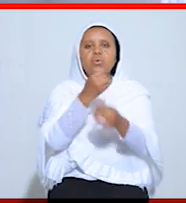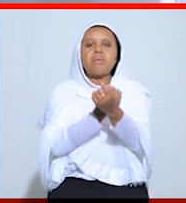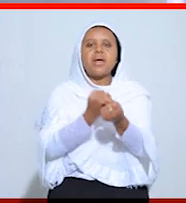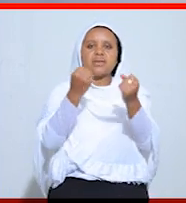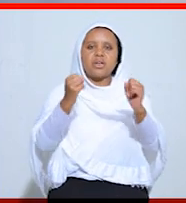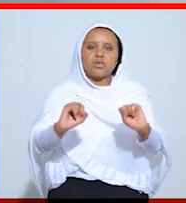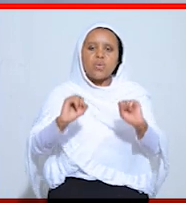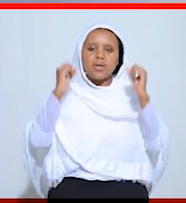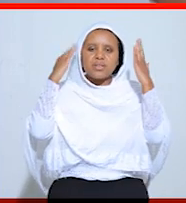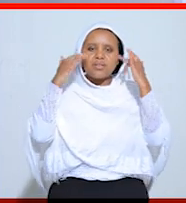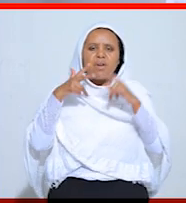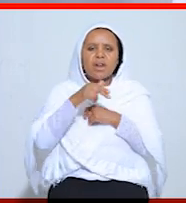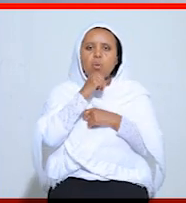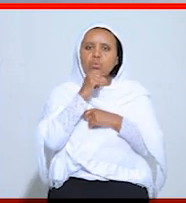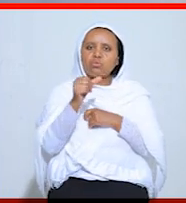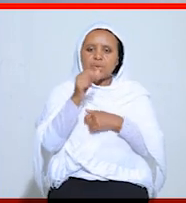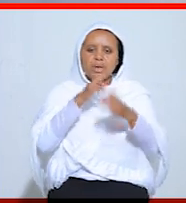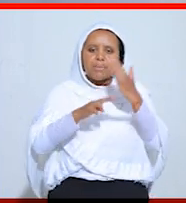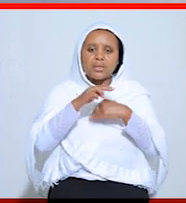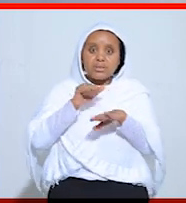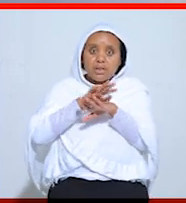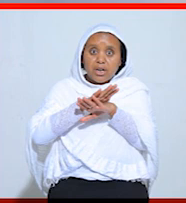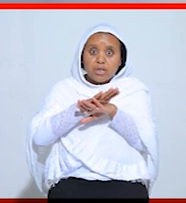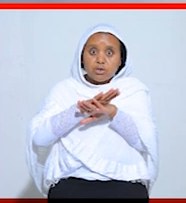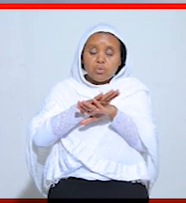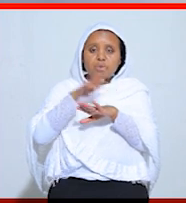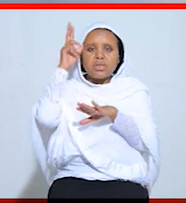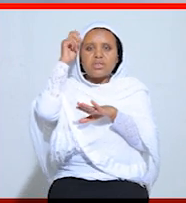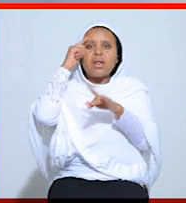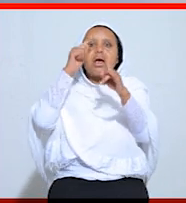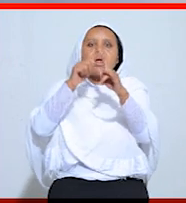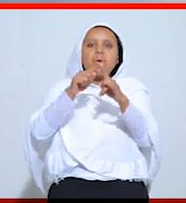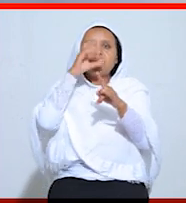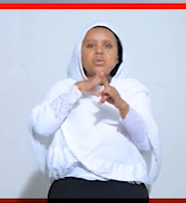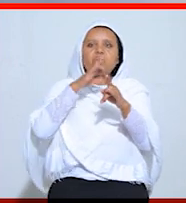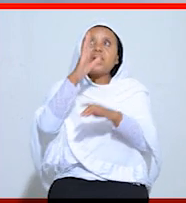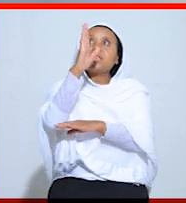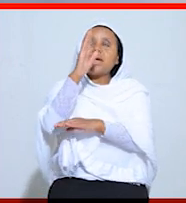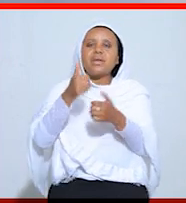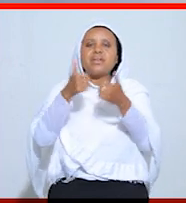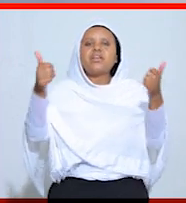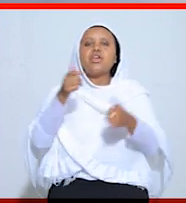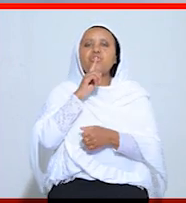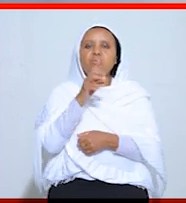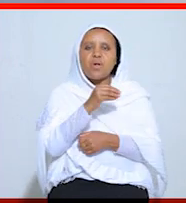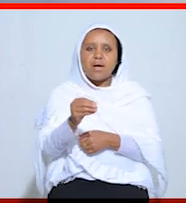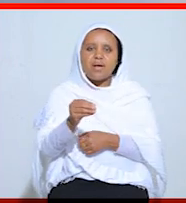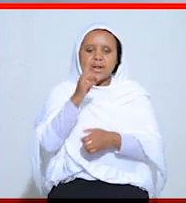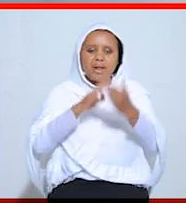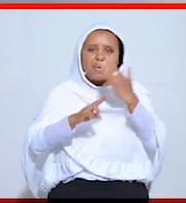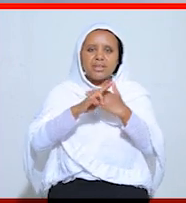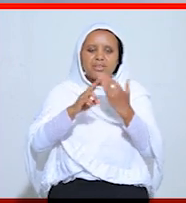ሆኖ እንደሚያድናቸው ተስፋ እንዳይቆርጡ ነቢያትን ሲልክላቸው የሰይጣን አላማው ሰው ከእግዚአብሔር እንዲለይ